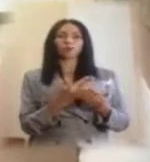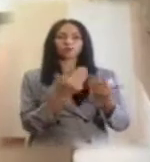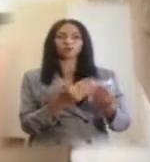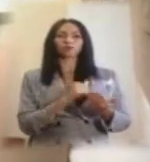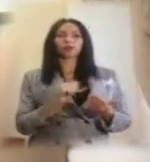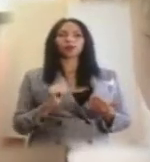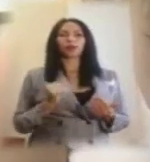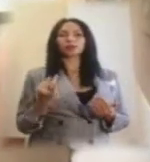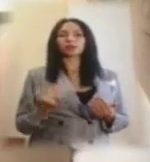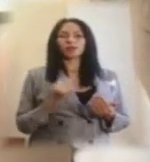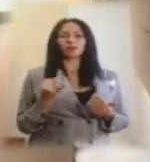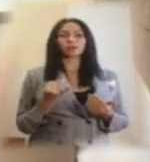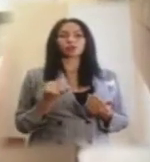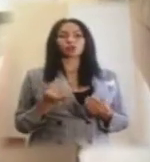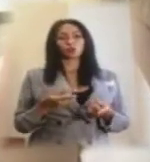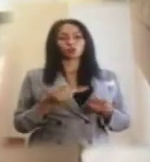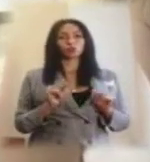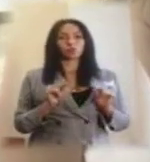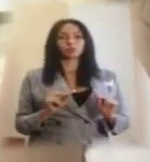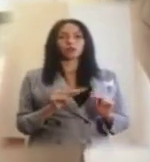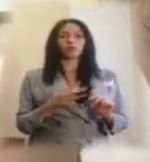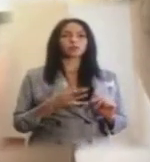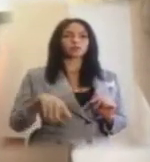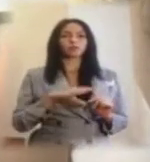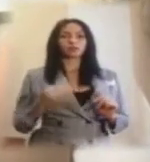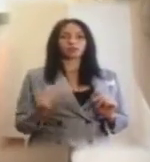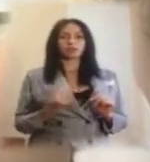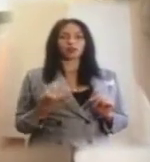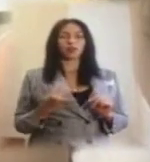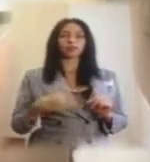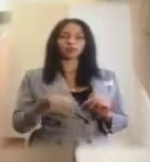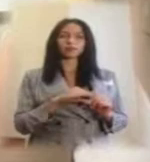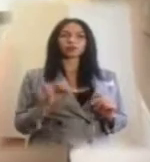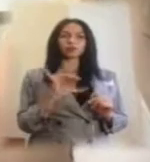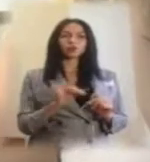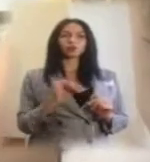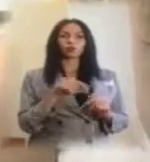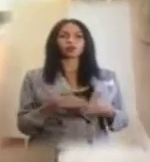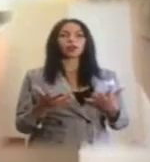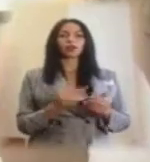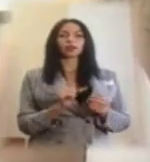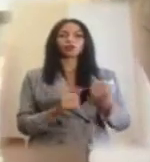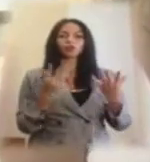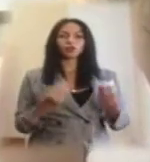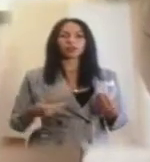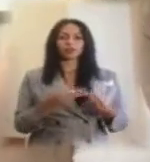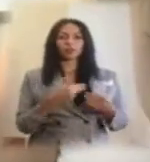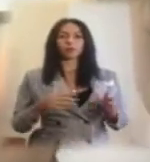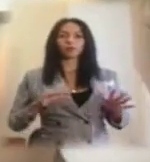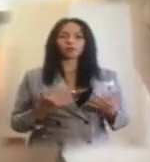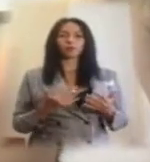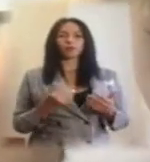Найцікавіше, насправді всі цікаві, всі історії, ті, які щодня з нами відбуваються, щодня відбуваються з